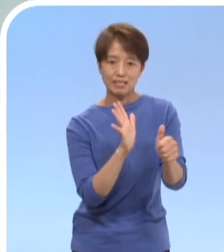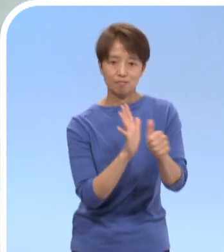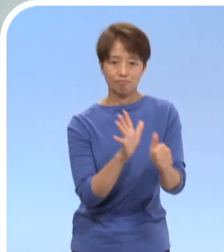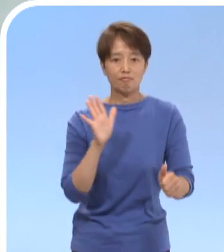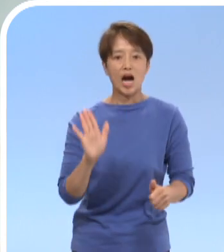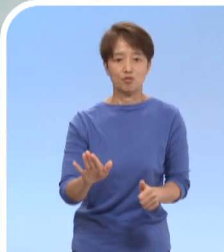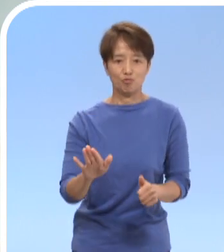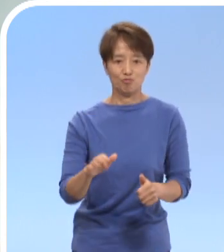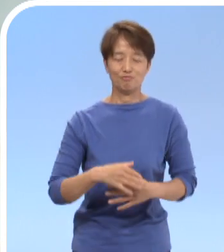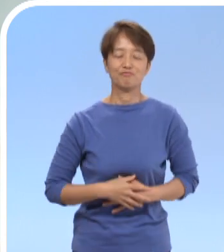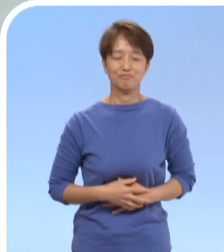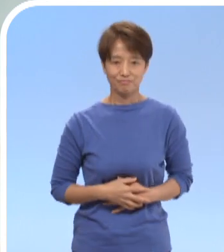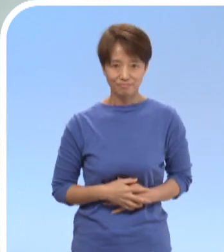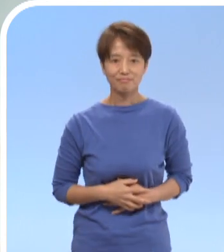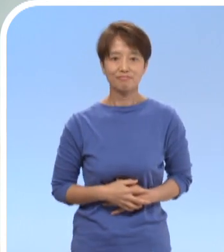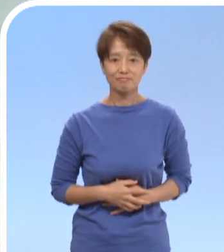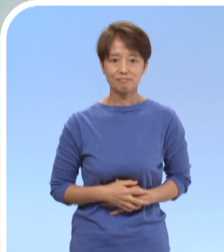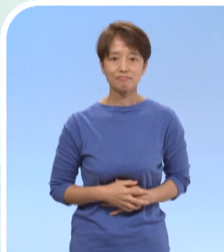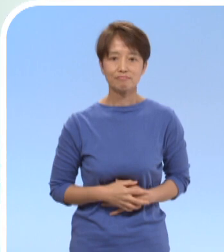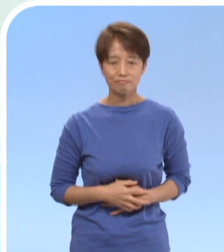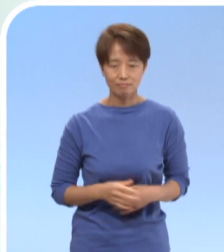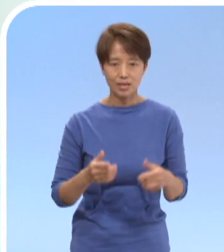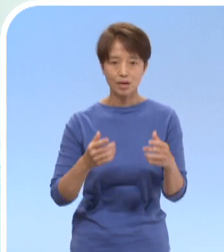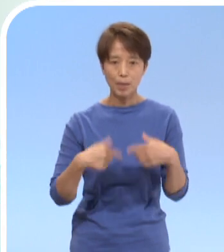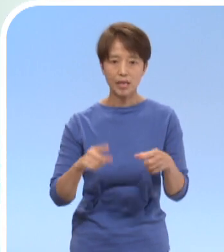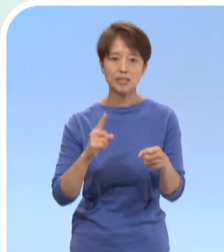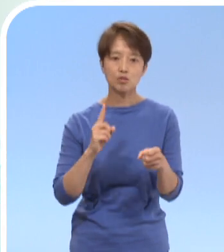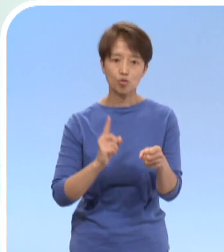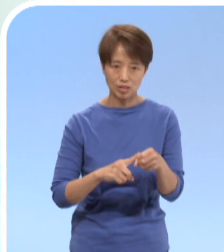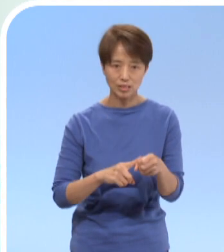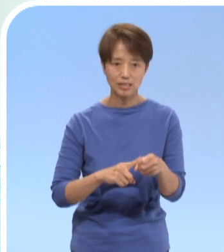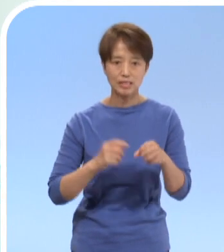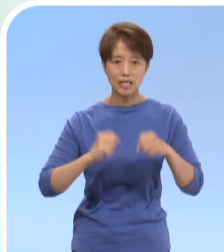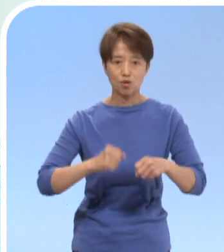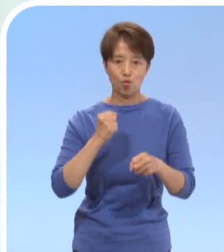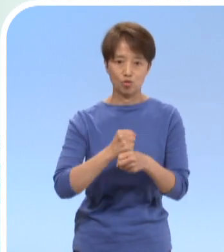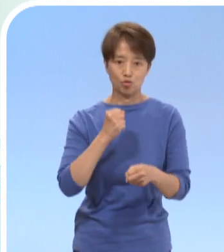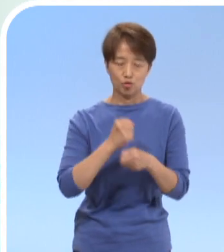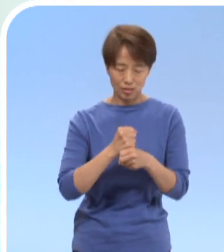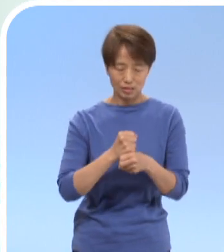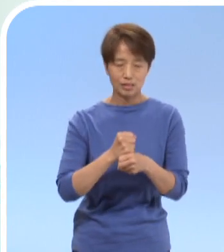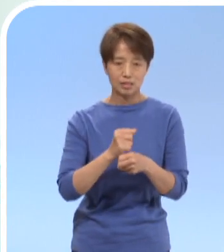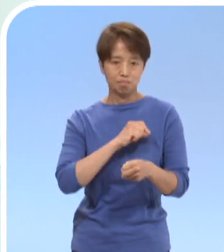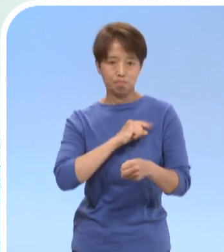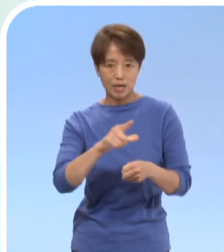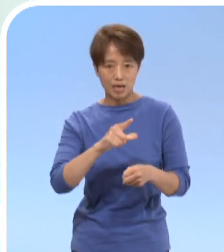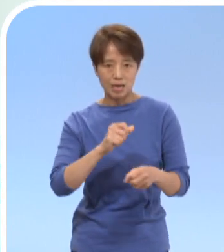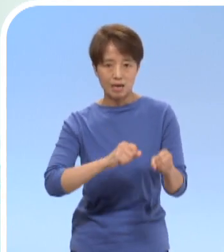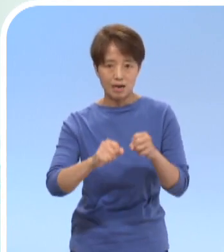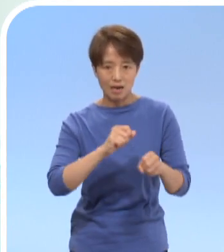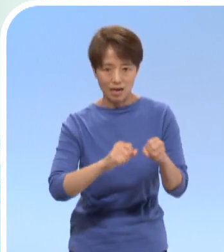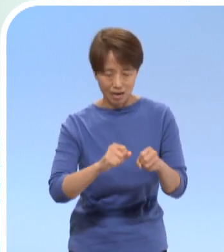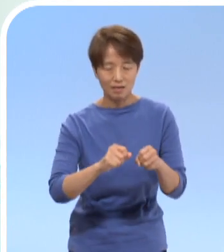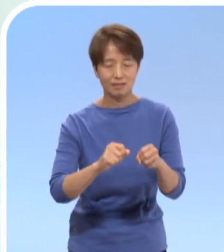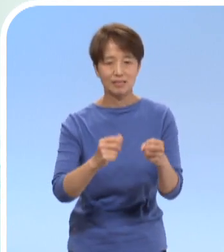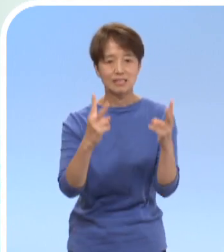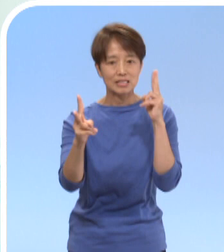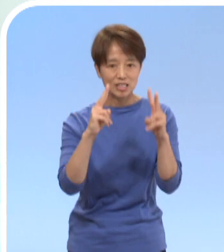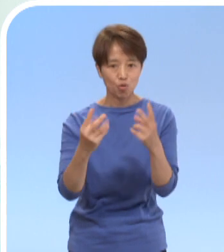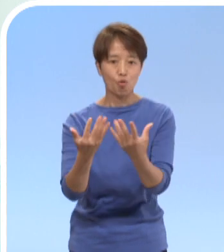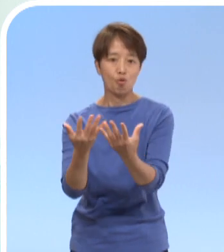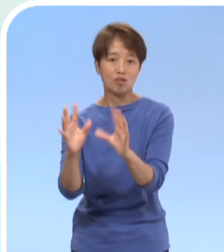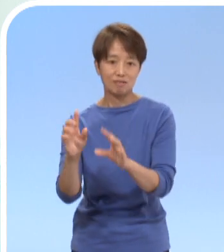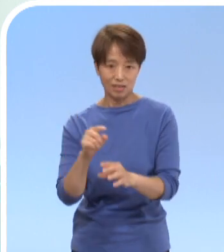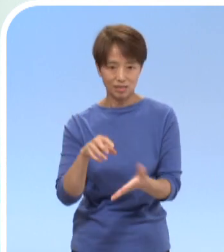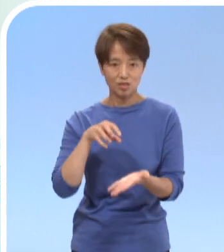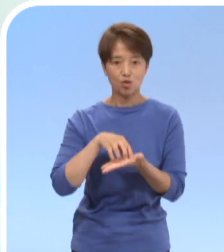援してるんやって。 へー。 そんで毎年健康づくりの活動に積極的に取り組んで、他の模範となるチ